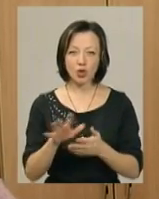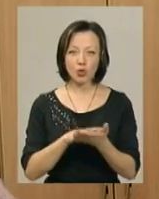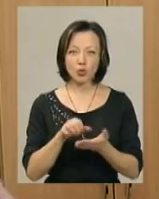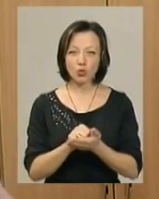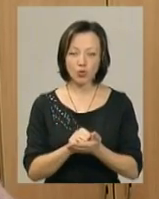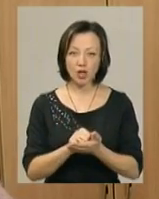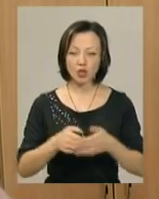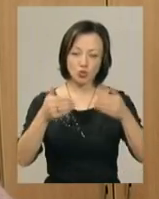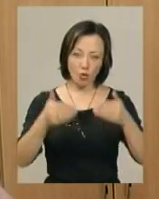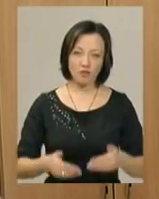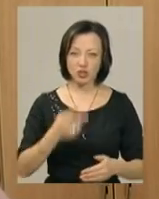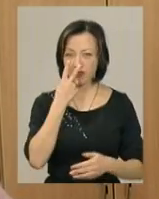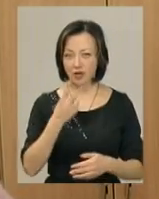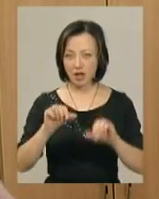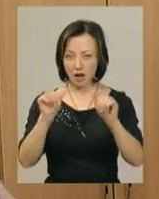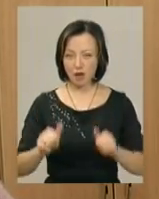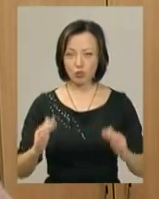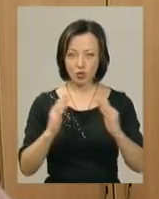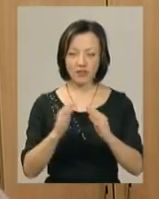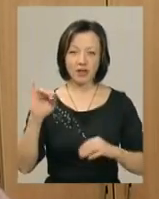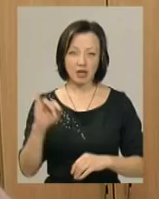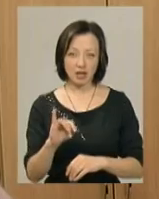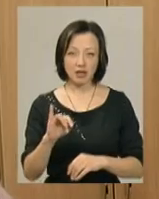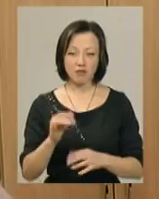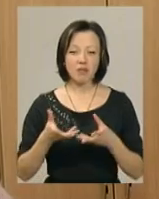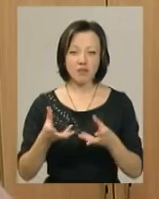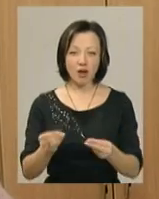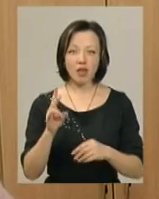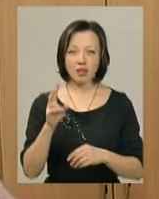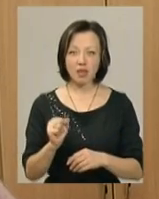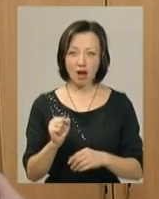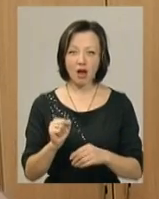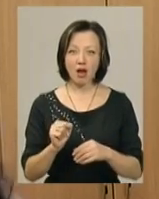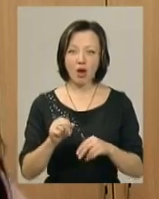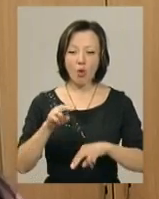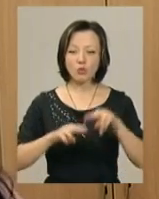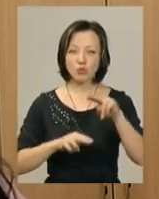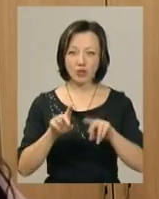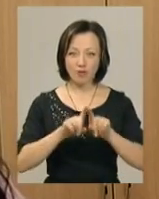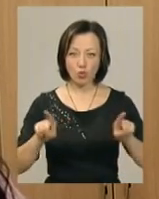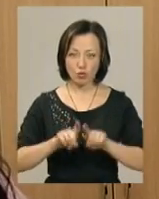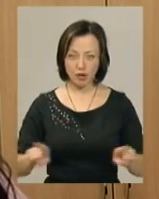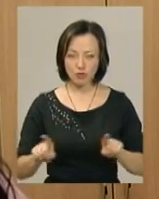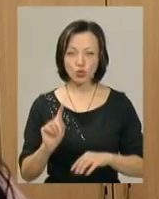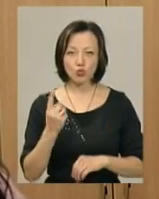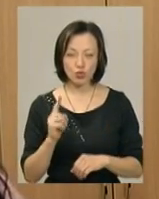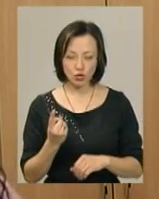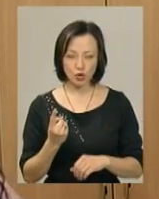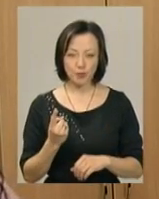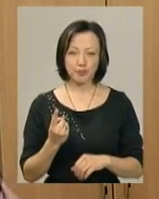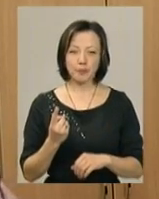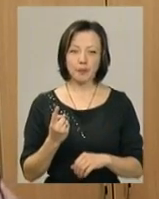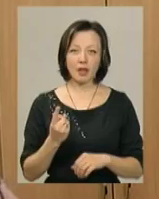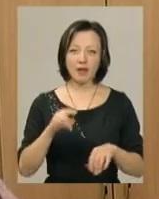руйнує як і зовні зовнішній вигляд будівлі, так і, звичайно, впливає і на його конструктивні особливості, тому що